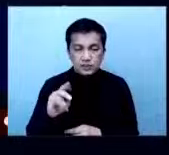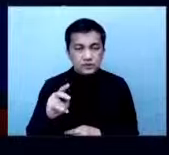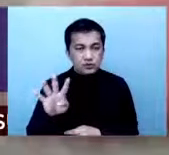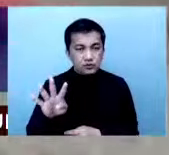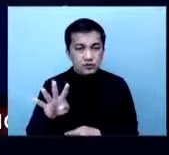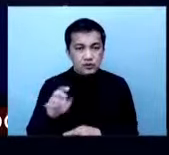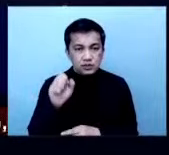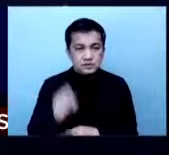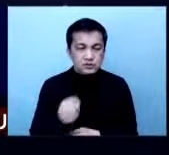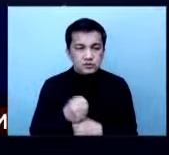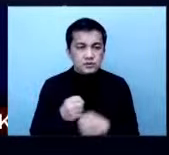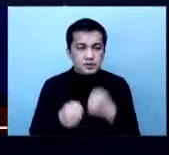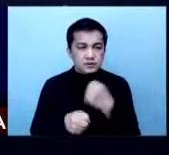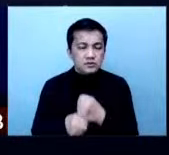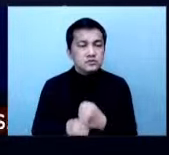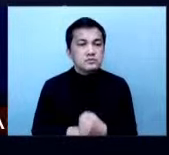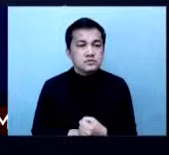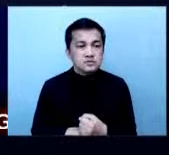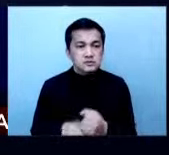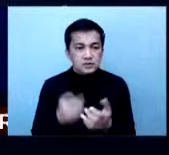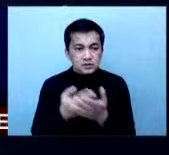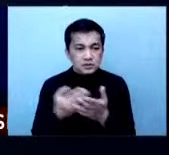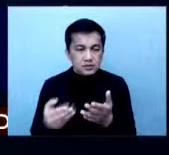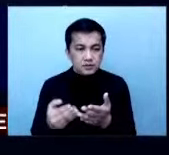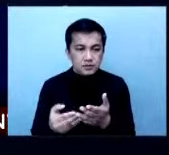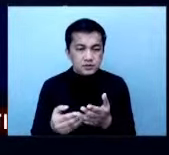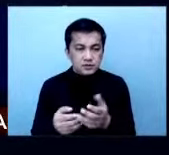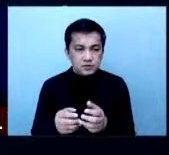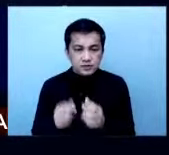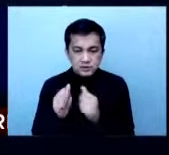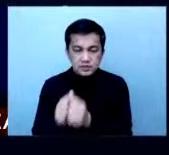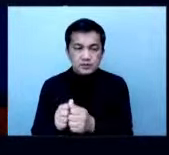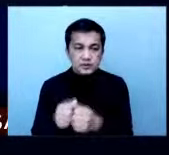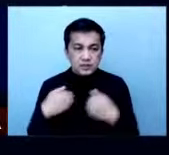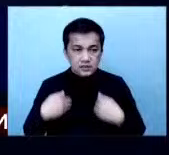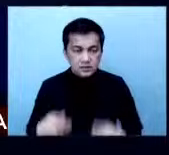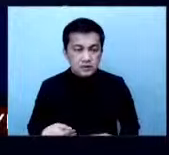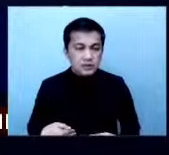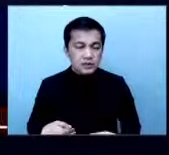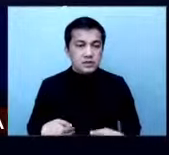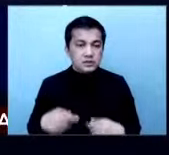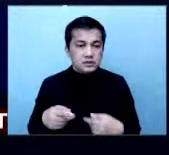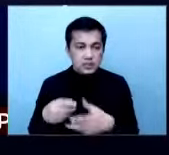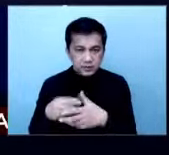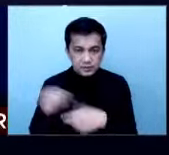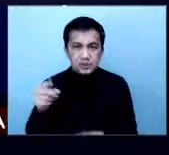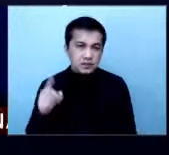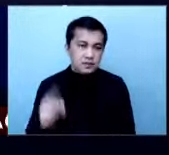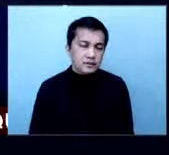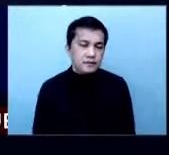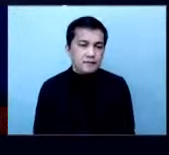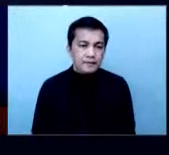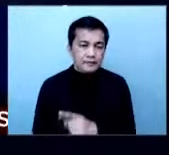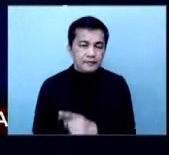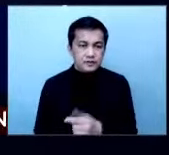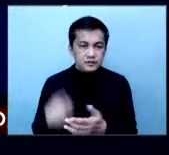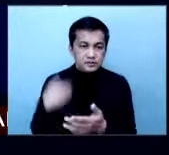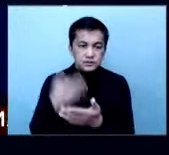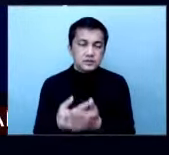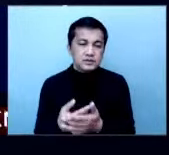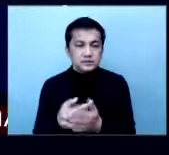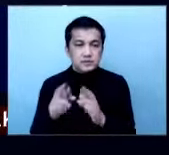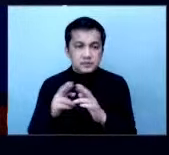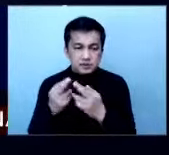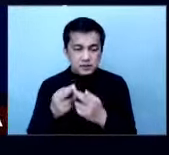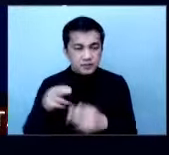Cotabato ang Ilang gamit na ipinabaon sa bangkay nakalabas din ito ang dinatnan ng mga kaanak ng